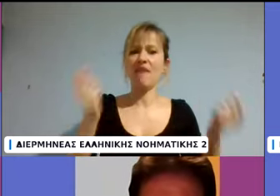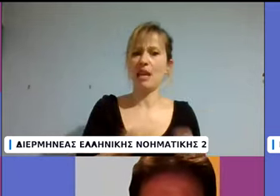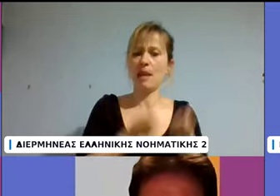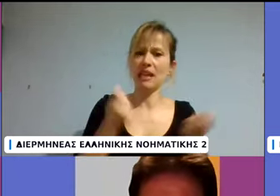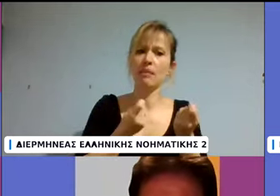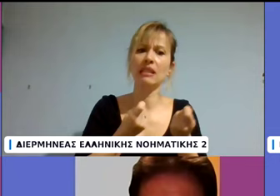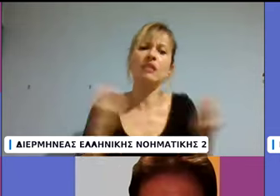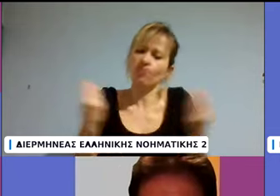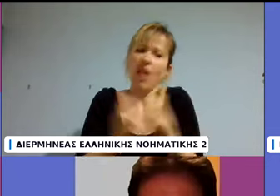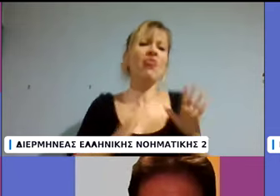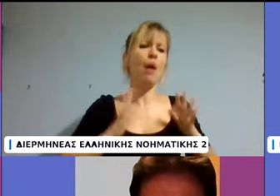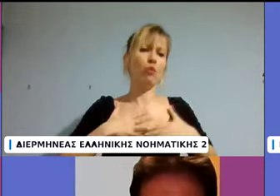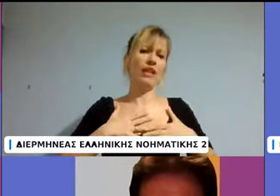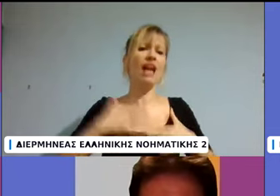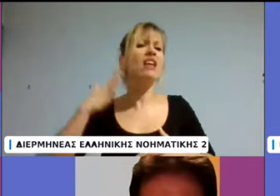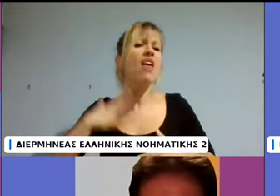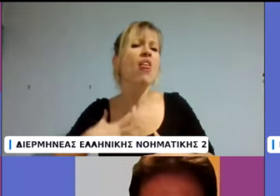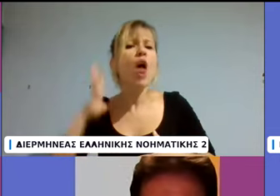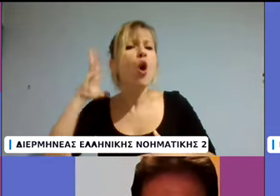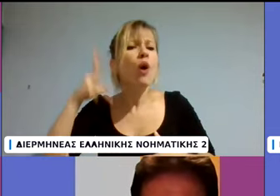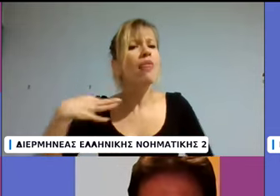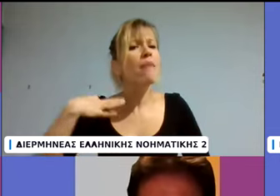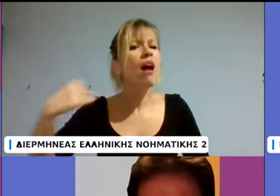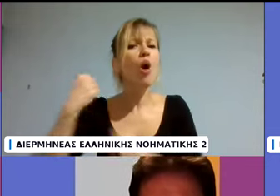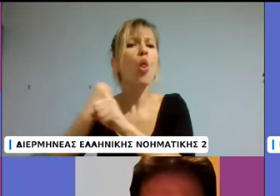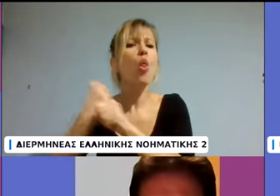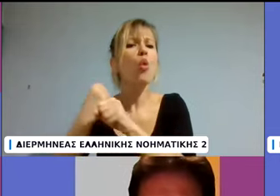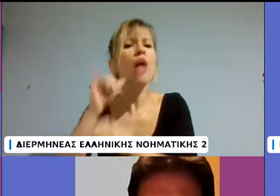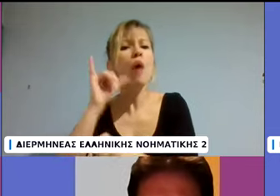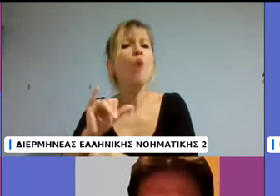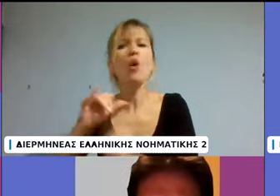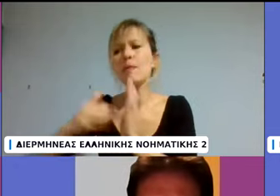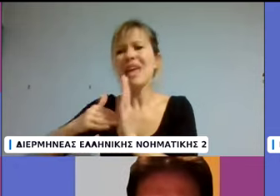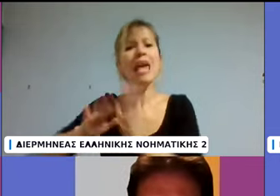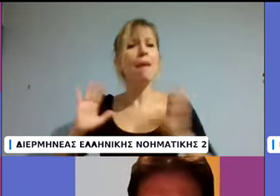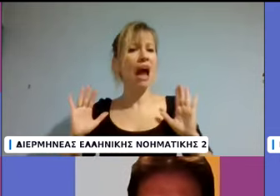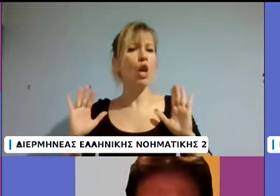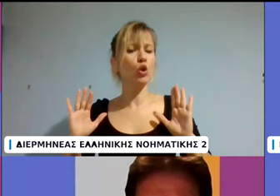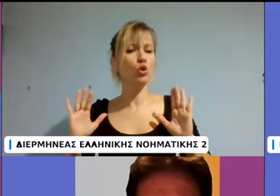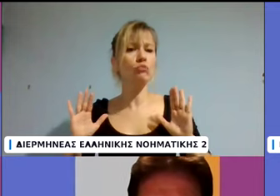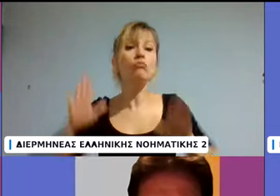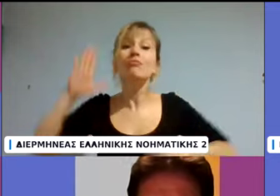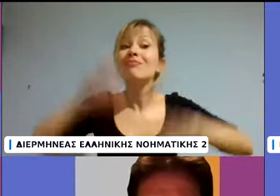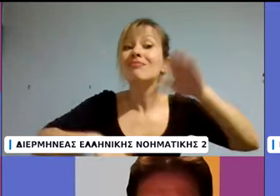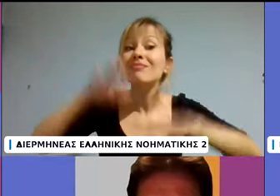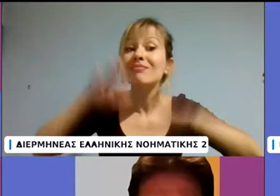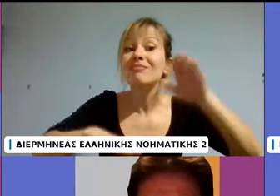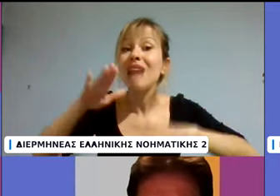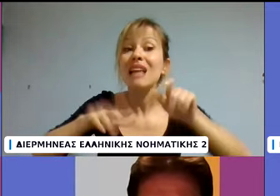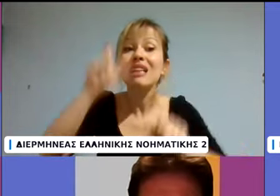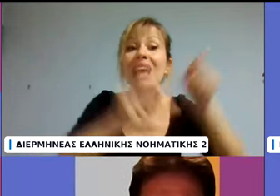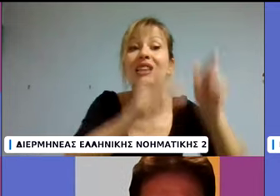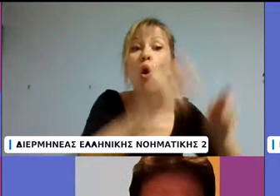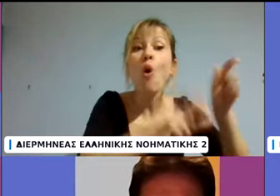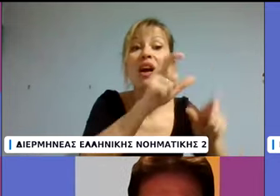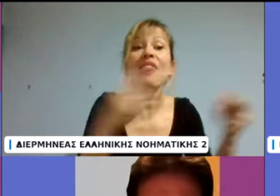κάποιος άλλος να φροντίζει για τους πελάτες, κάποιος άλλος να φροντίζει για ένα σωρό πράγματα. Και αυτοί απλώς να εργάζονται και να λαμβάνουν το